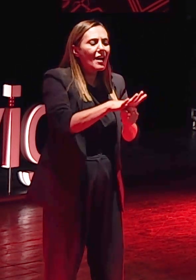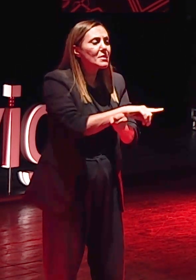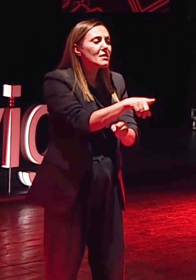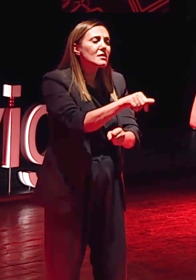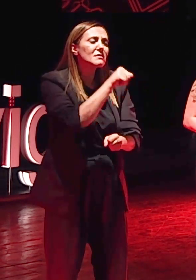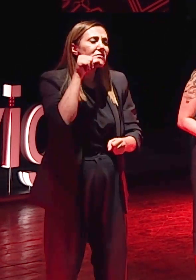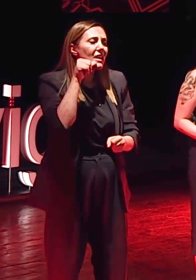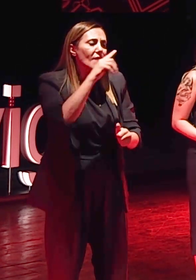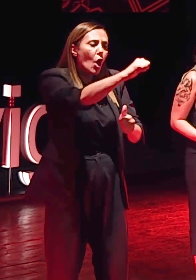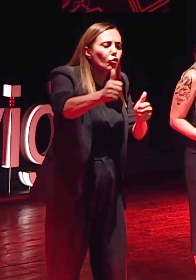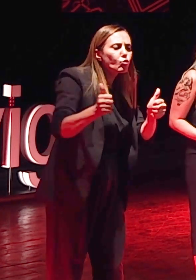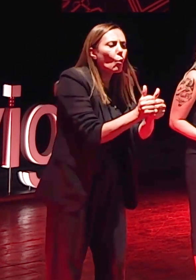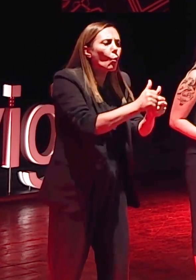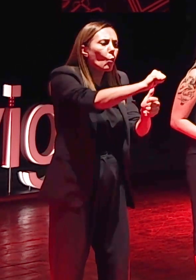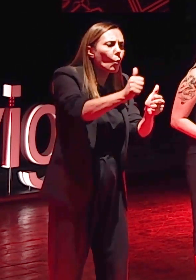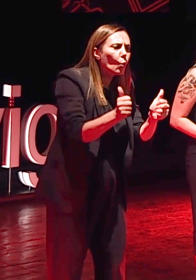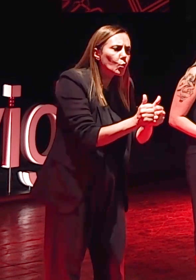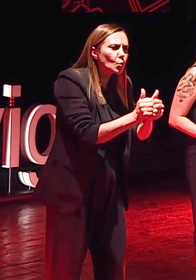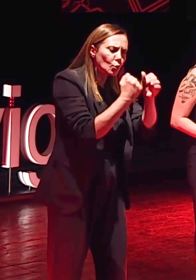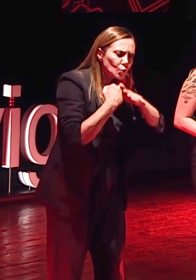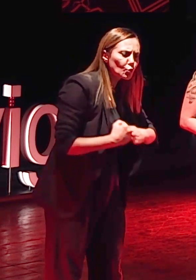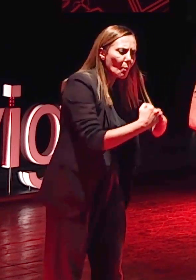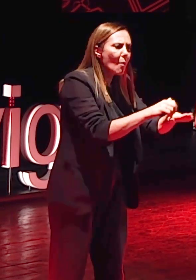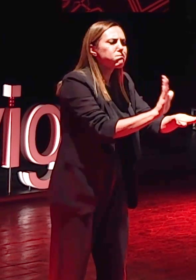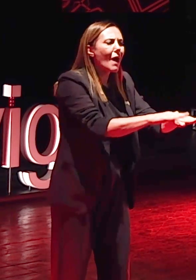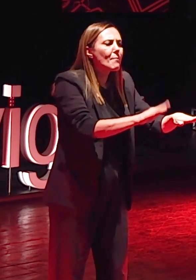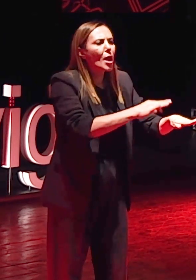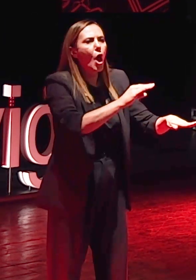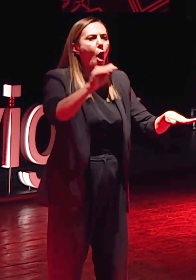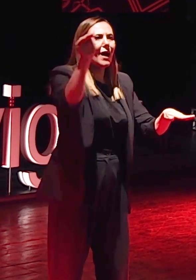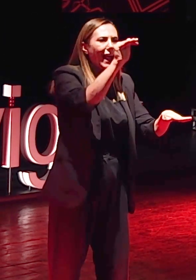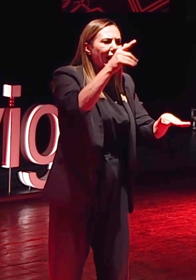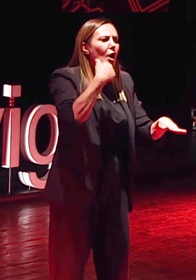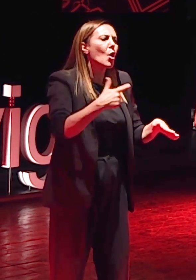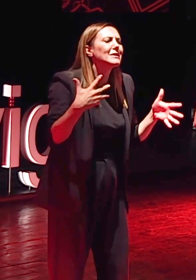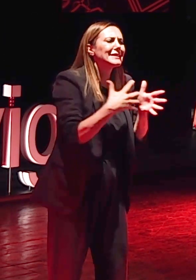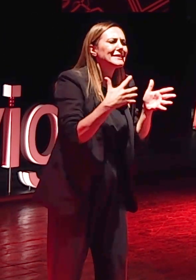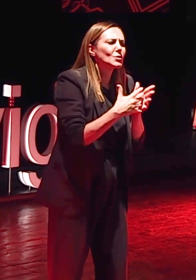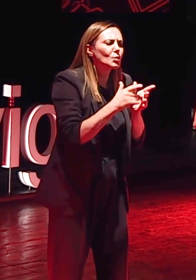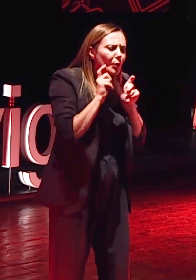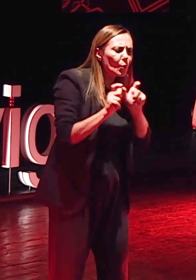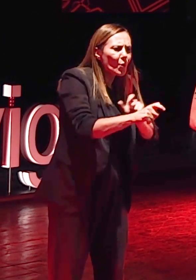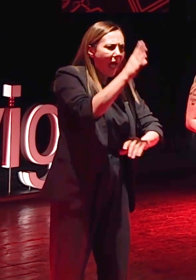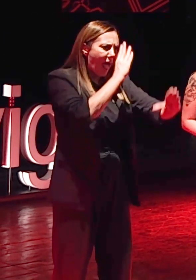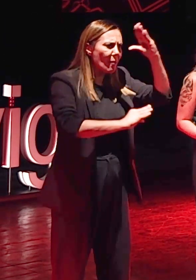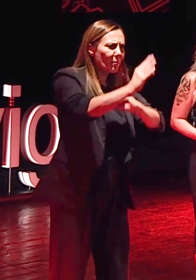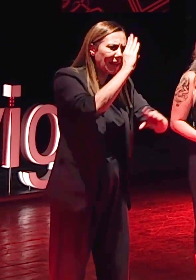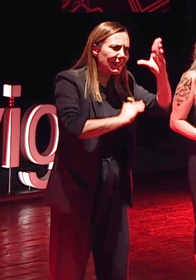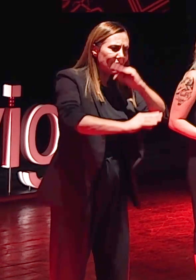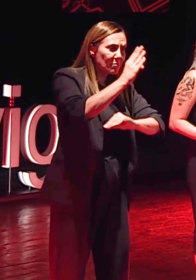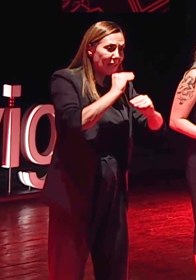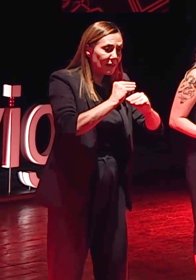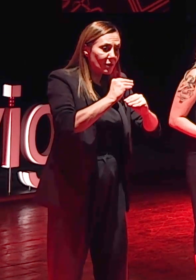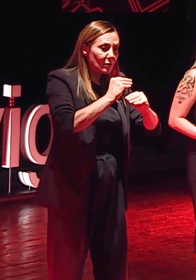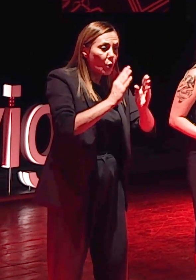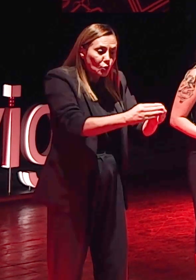di tutor che aiutino e supportino i bambini o i ragazzi con disturbi specifici dell'apprendimento Come poter